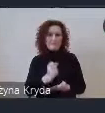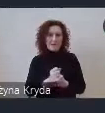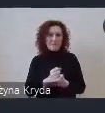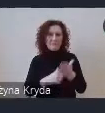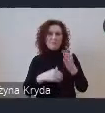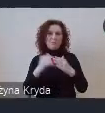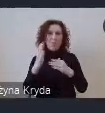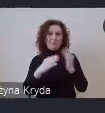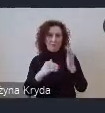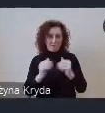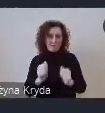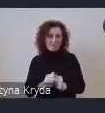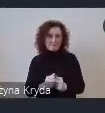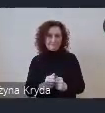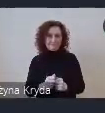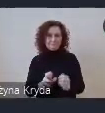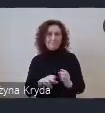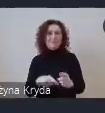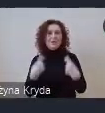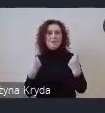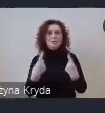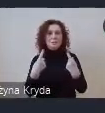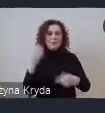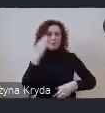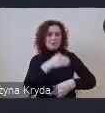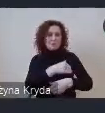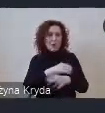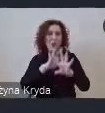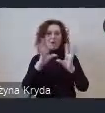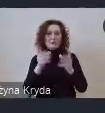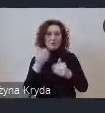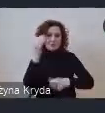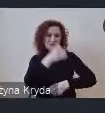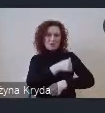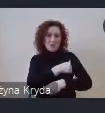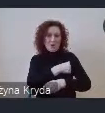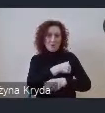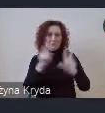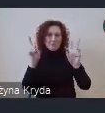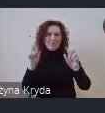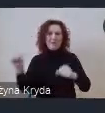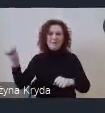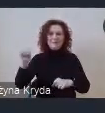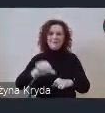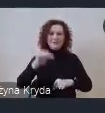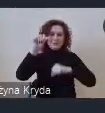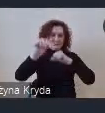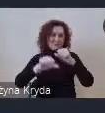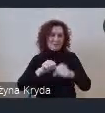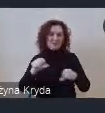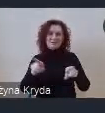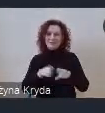klasyczny przypadek szkolny wszystkie tysiąclatki są tak zbudowane w naszym kraju Wtedy